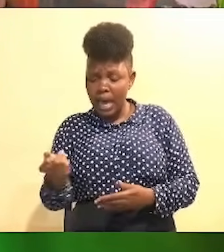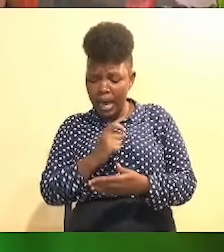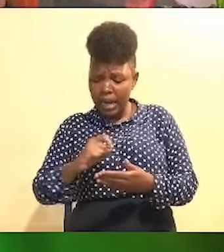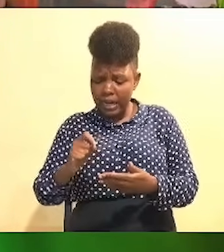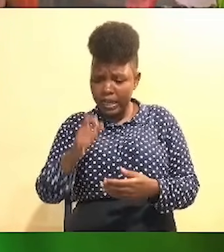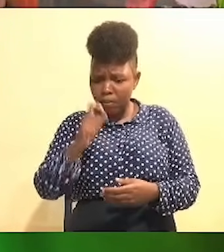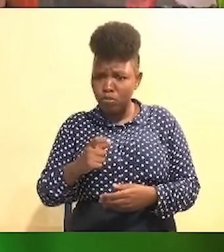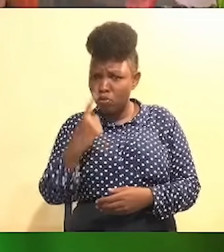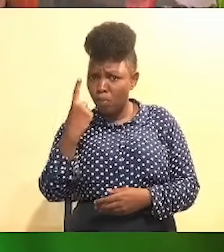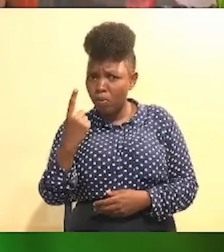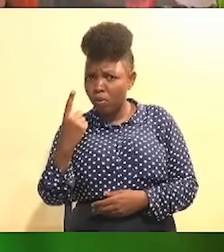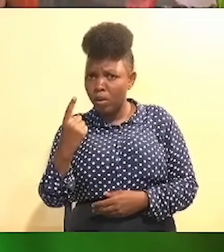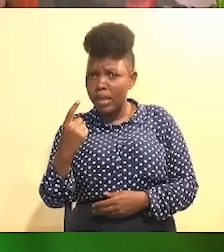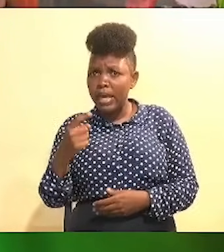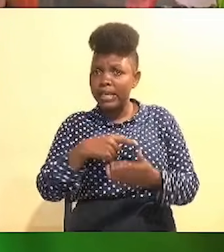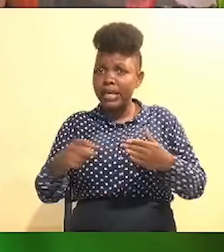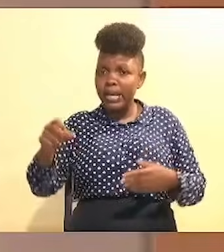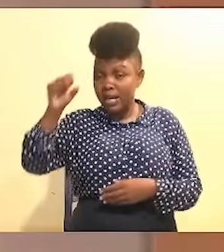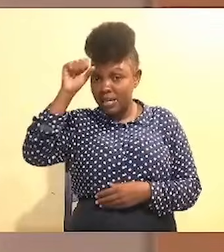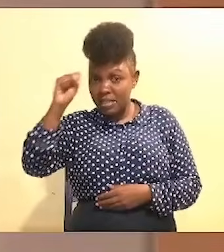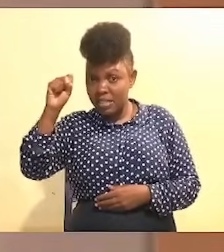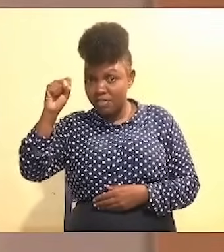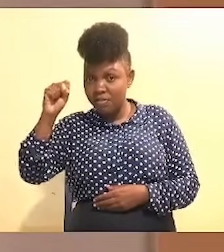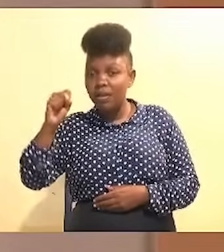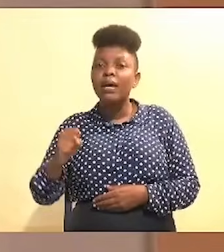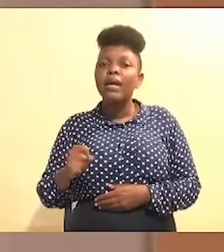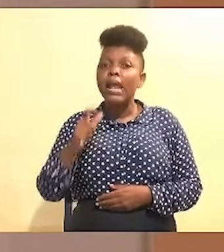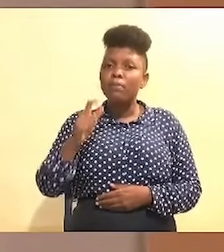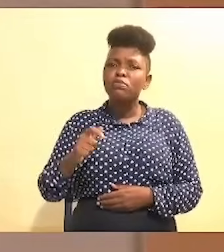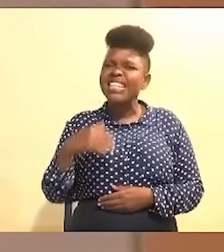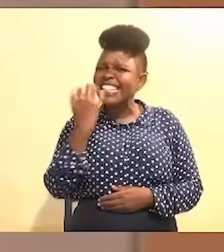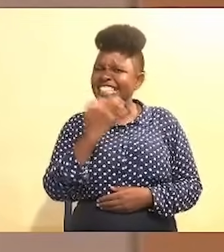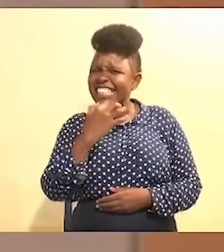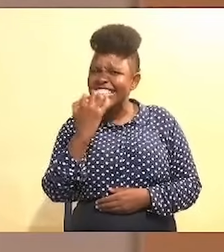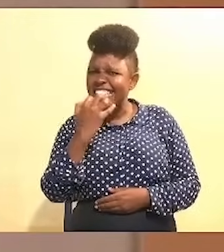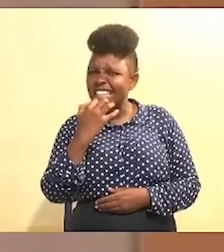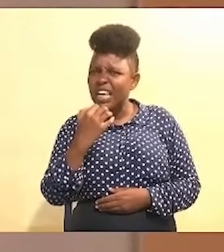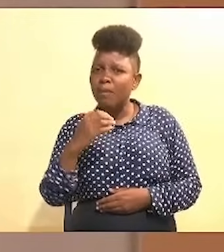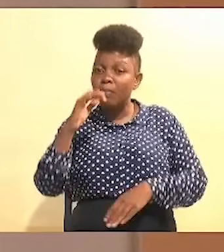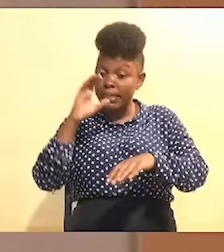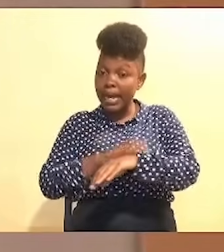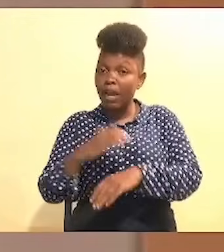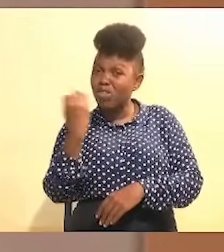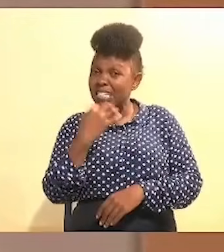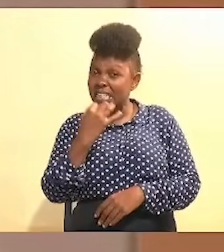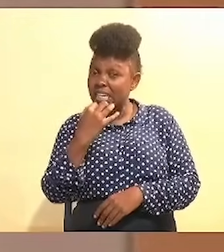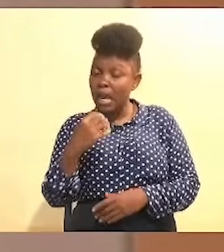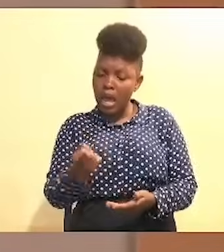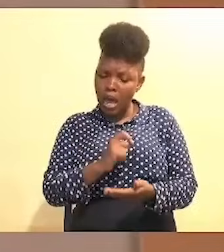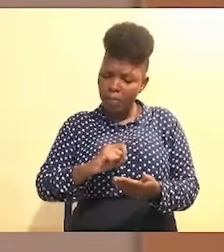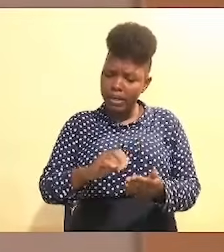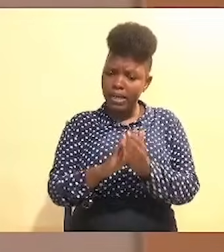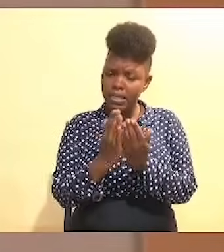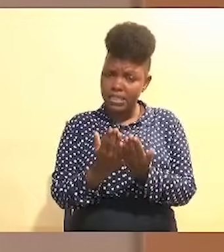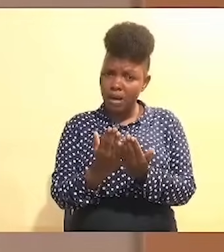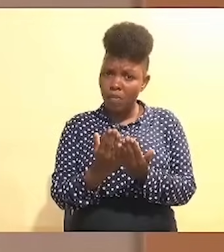Steve Harvey. Wengine mnamfahamu ambaye ni mchekeshaji kutoka kule Marekani, mweusi. Ameandika kitabu chake kinaitwa Think